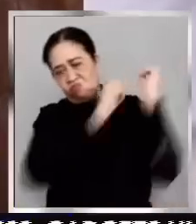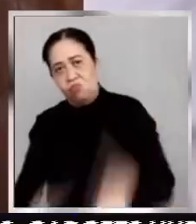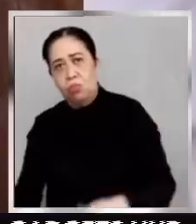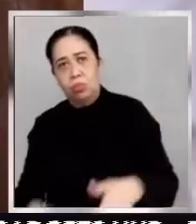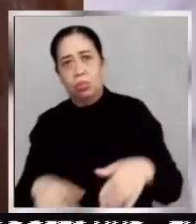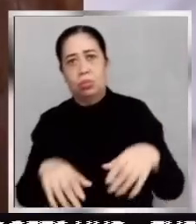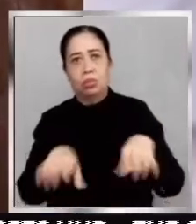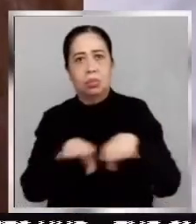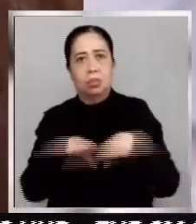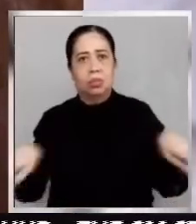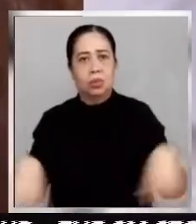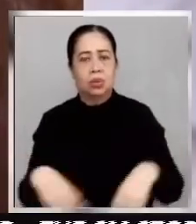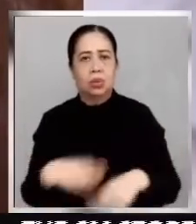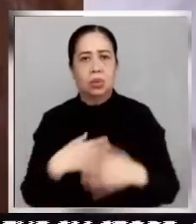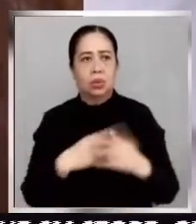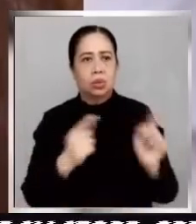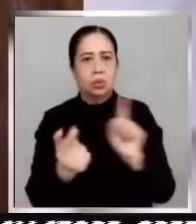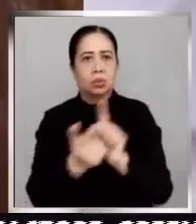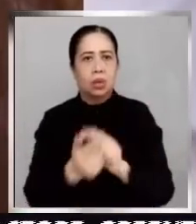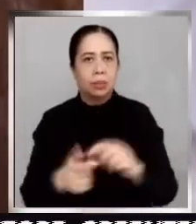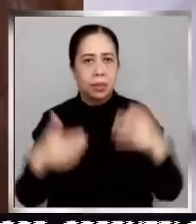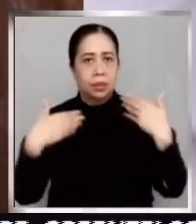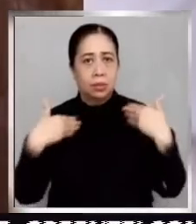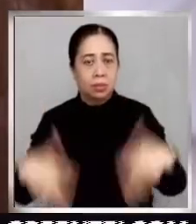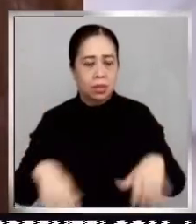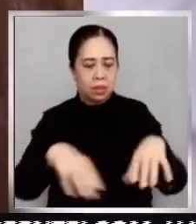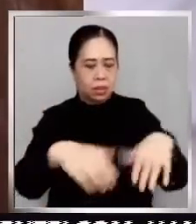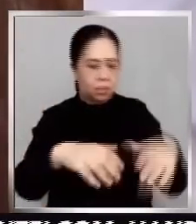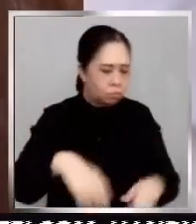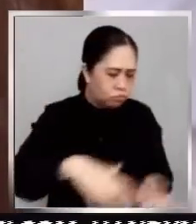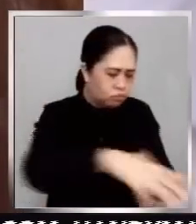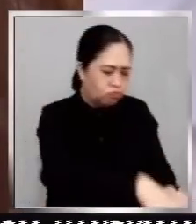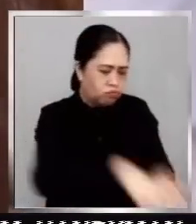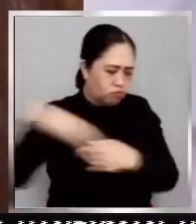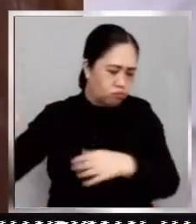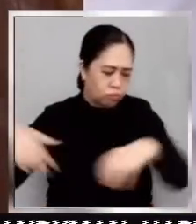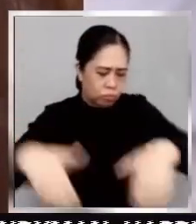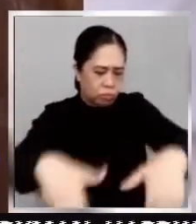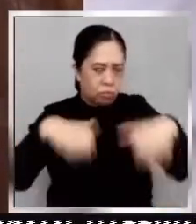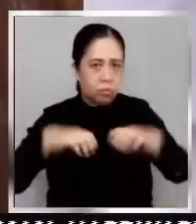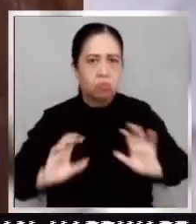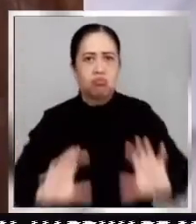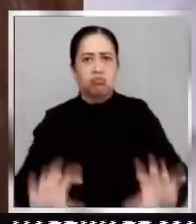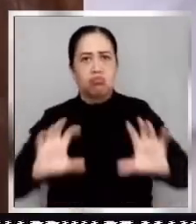na lumapit sa bangkay yun na binuksan na niya huyu